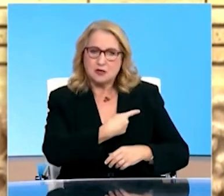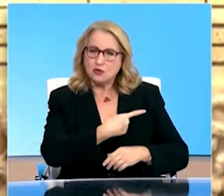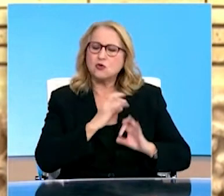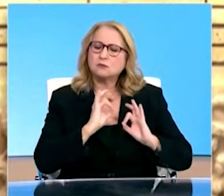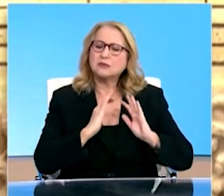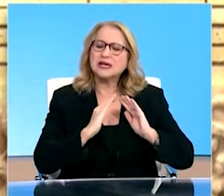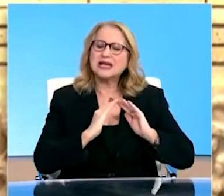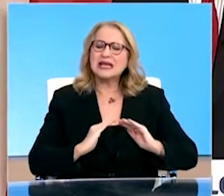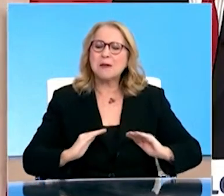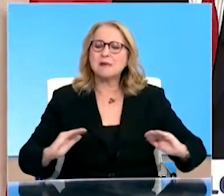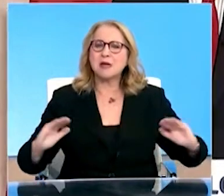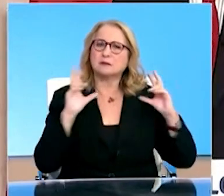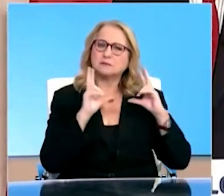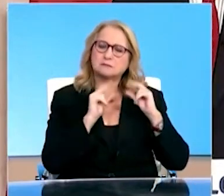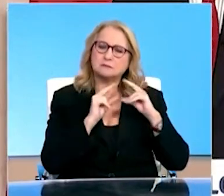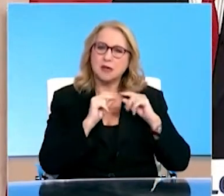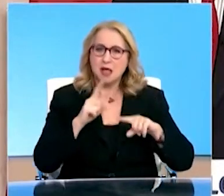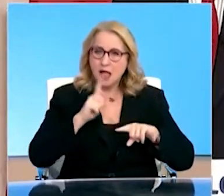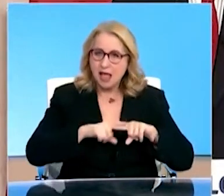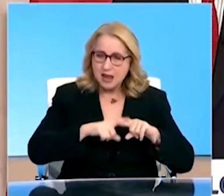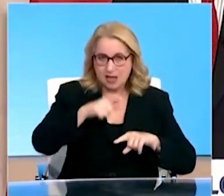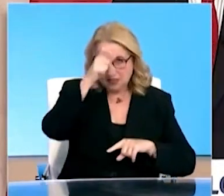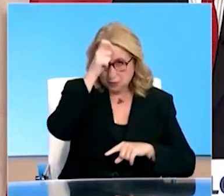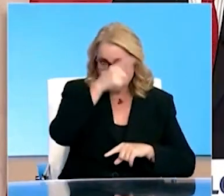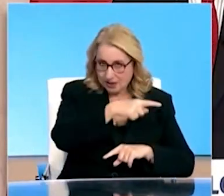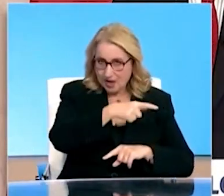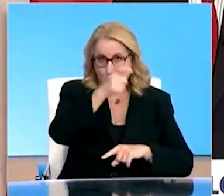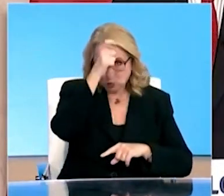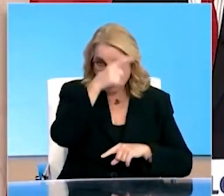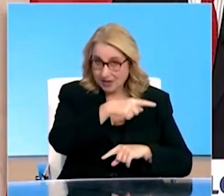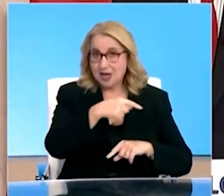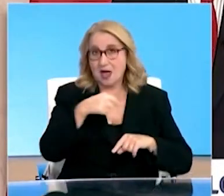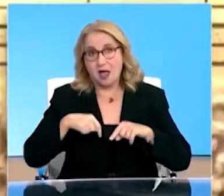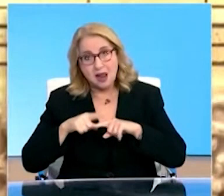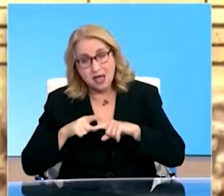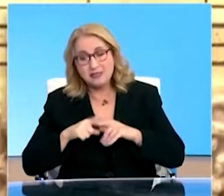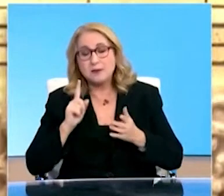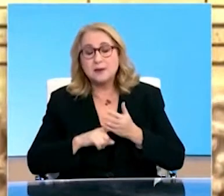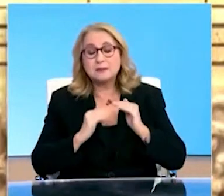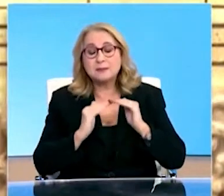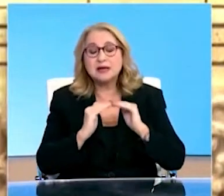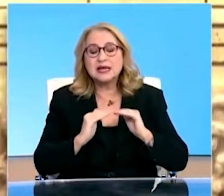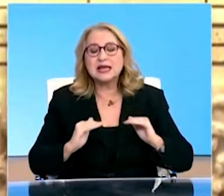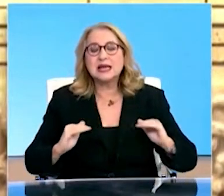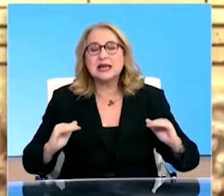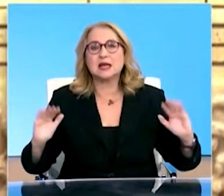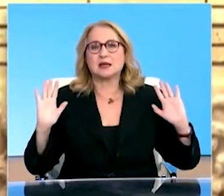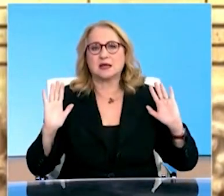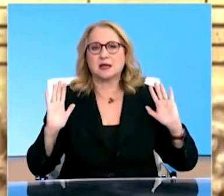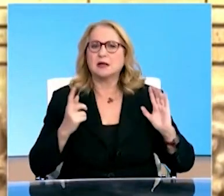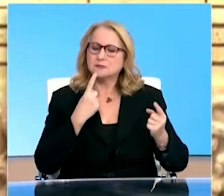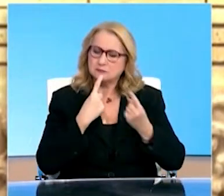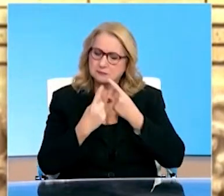Τουρκία και Ελλάδα οφείλουν να ζουν ειρηνικά. Να διατυπώνουν τις διαφορές τους που είναι γνωστές, να τις συζητούν με